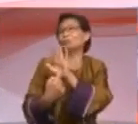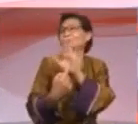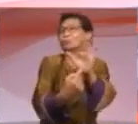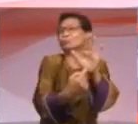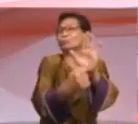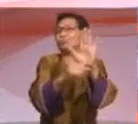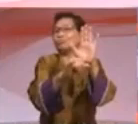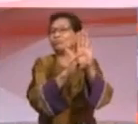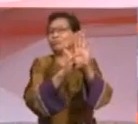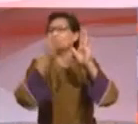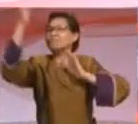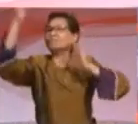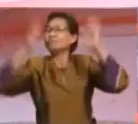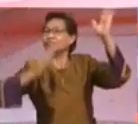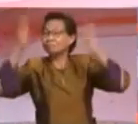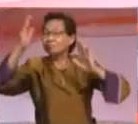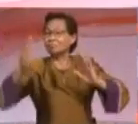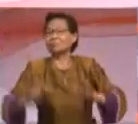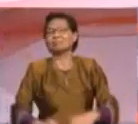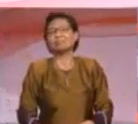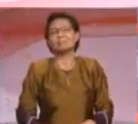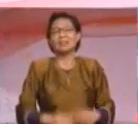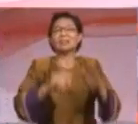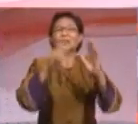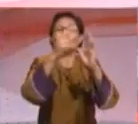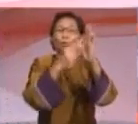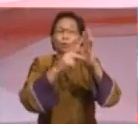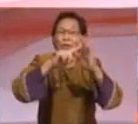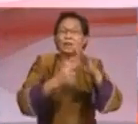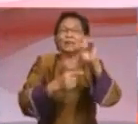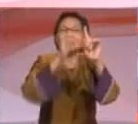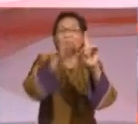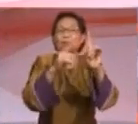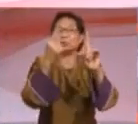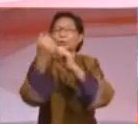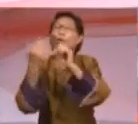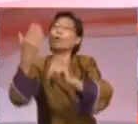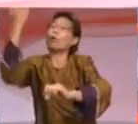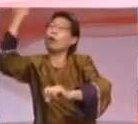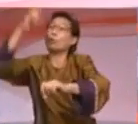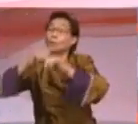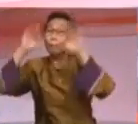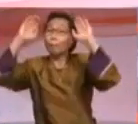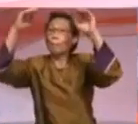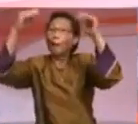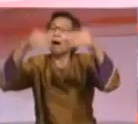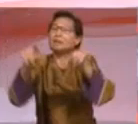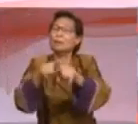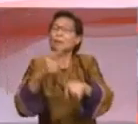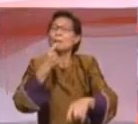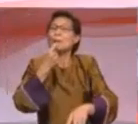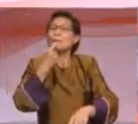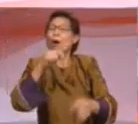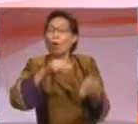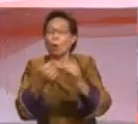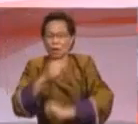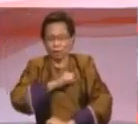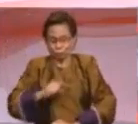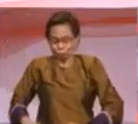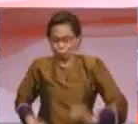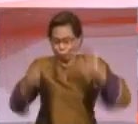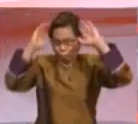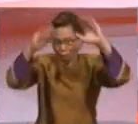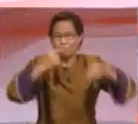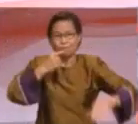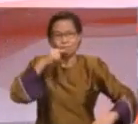gambaran identity negara ini dahsyat itu diperkosa kan sejak satu Januari lalu di Pahang seperti dititahkan oleh Sultan